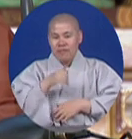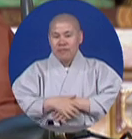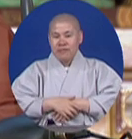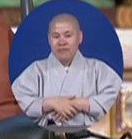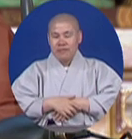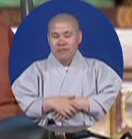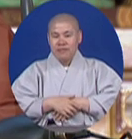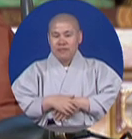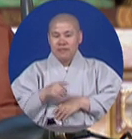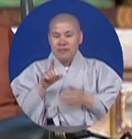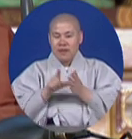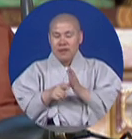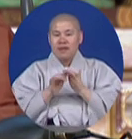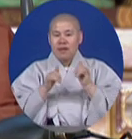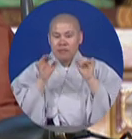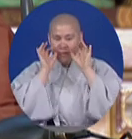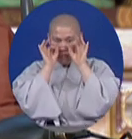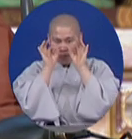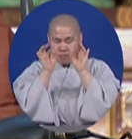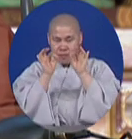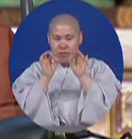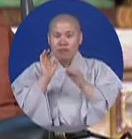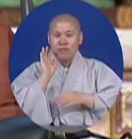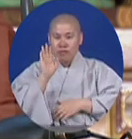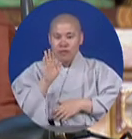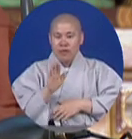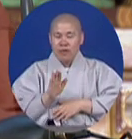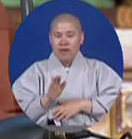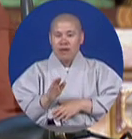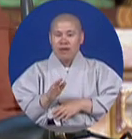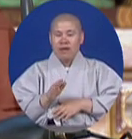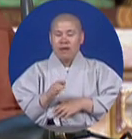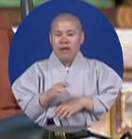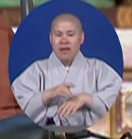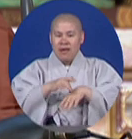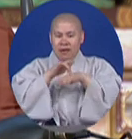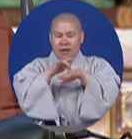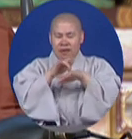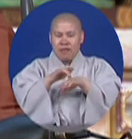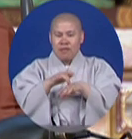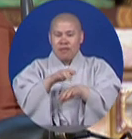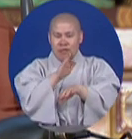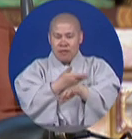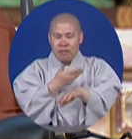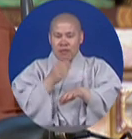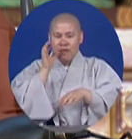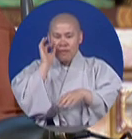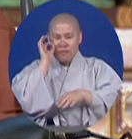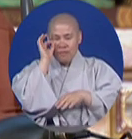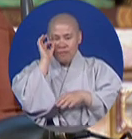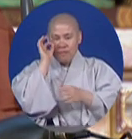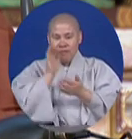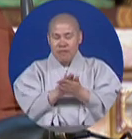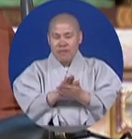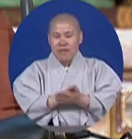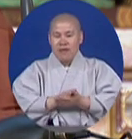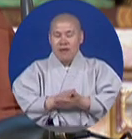그런데 이 사람이 그걸 보고 귀신으로 본 거예요. 야, 여기 귀신이 서 있다고.